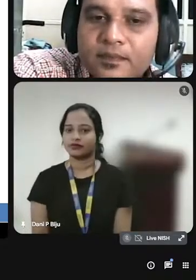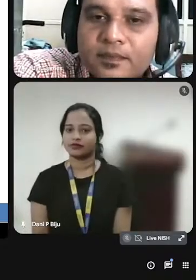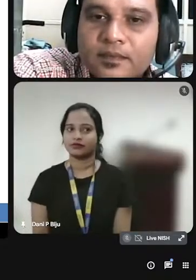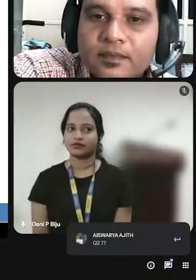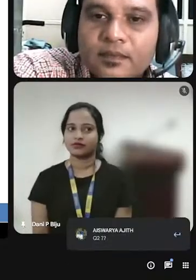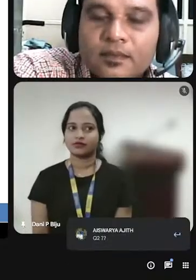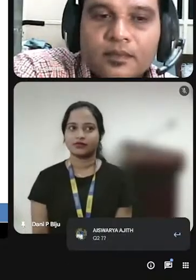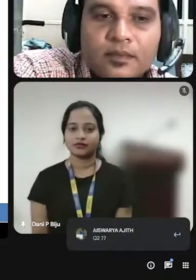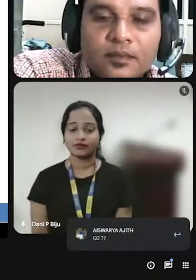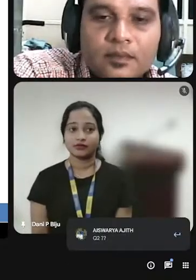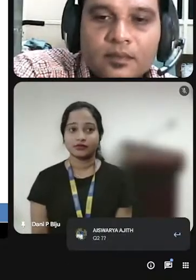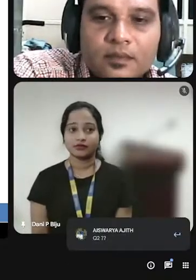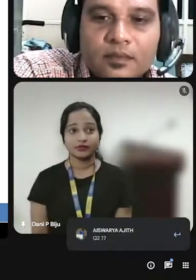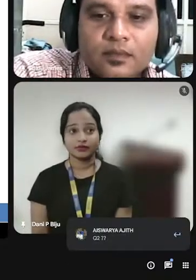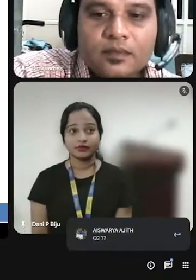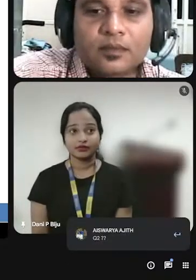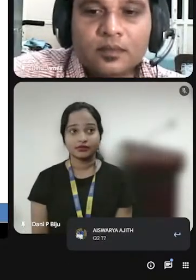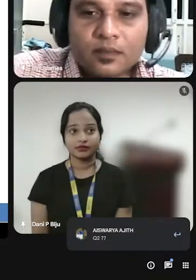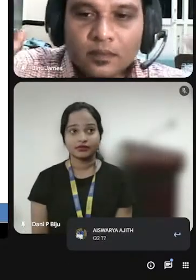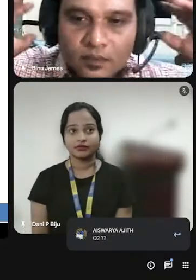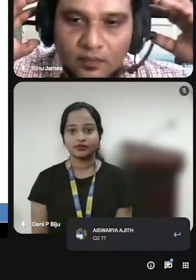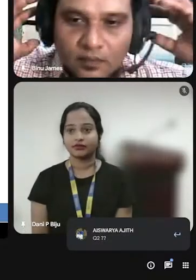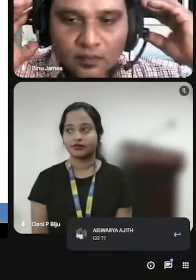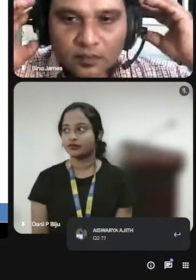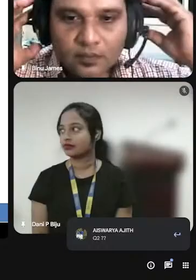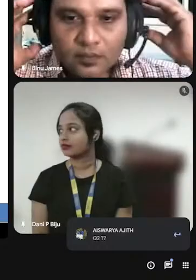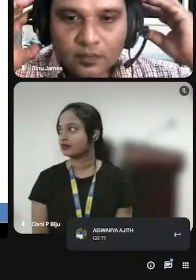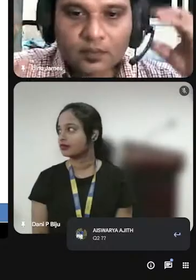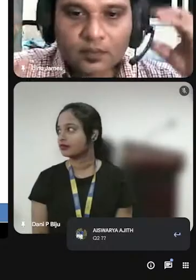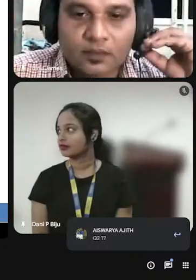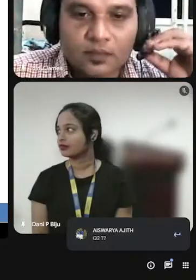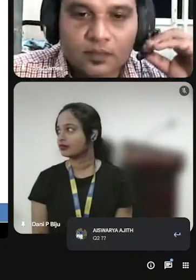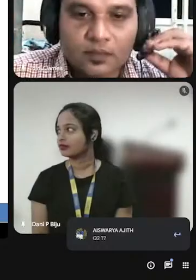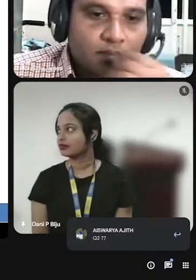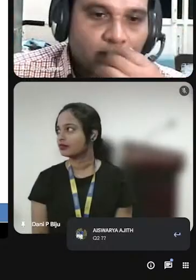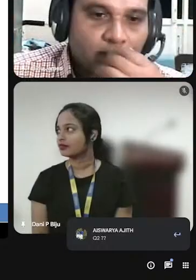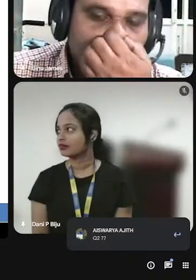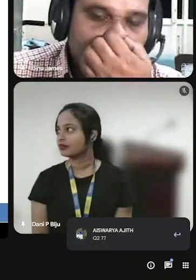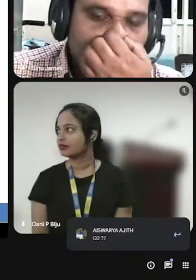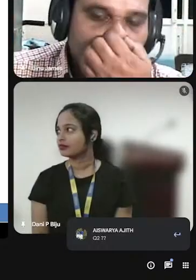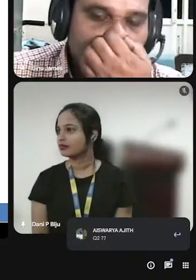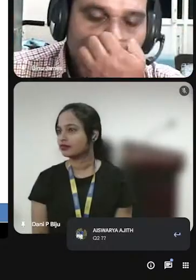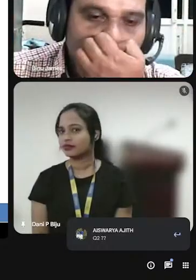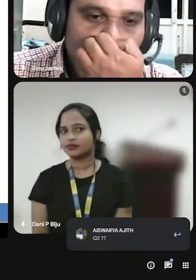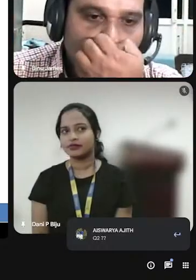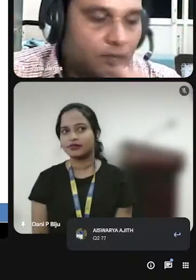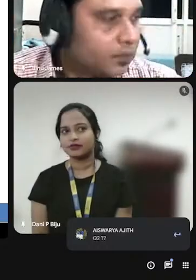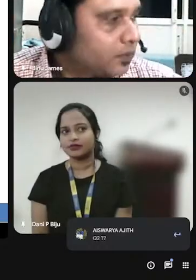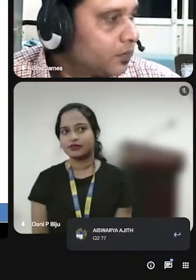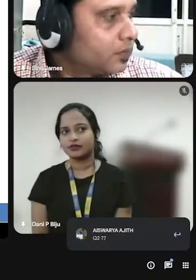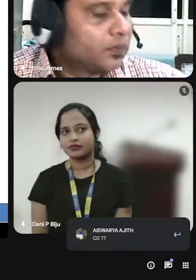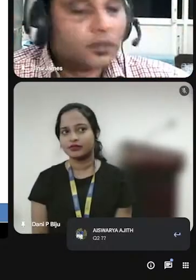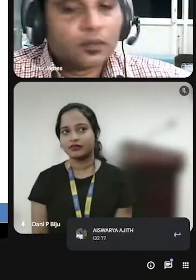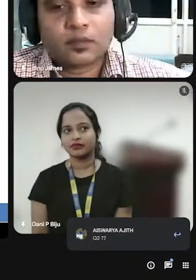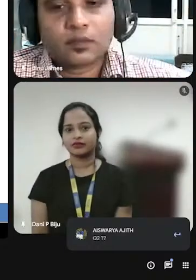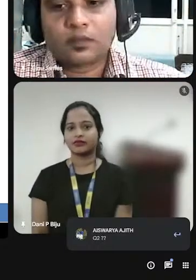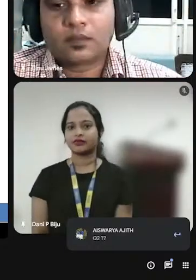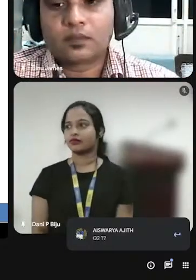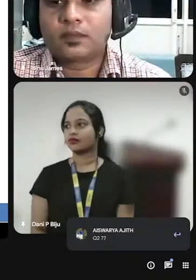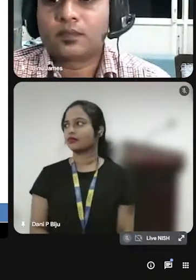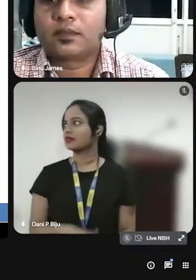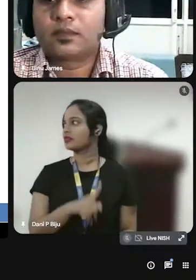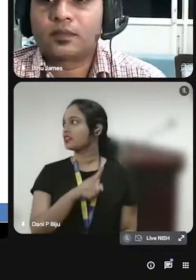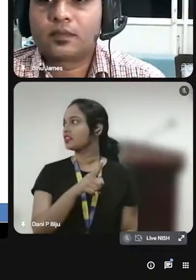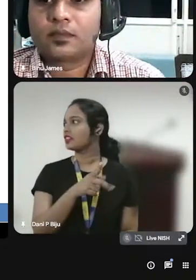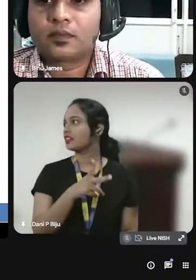നിങ്ങൾക്ക് മറ്റെന്തെങ്കിലും ചോദ്യങ്ങളോ മറ്റോ ഉണ്ടെന്നുണ്ടെങ്കിൽ ഇപ്പോൾ മൈക്ക് ഓൺ ചെയ്തോ അല്ലെങ്കിൽ ചാറ്റ് ബോക്സിലോ ചോദിക്കാവുന്നതാണ്.